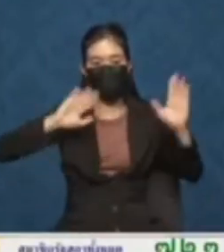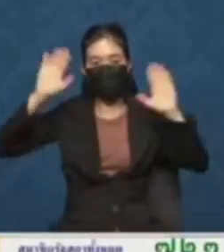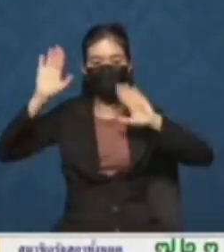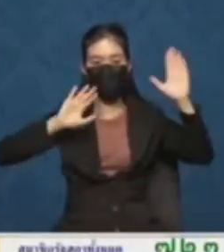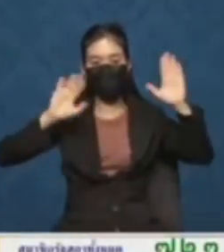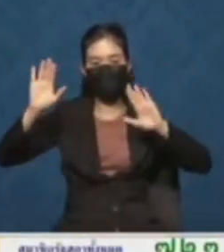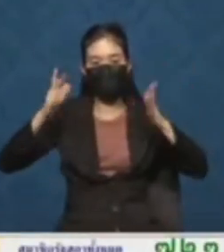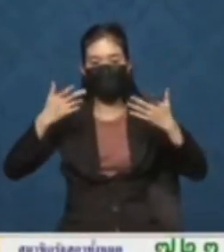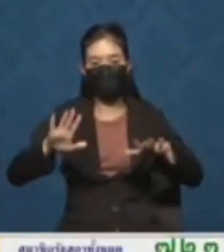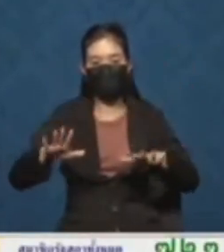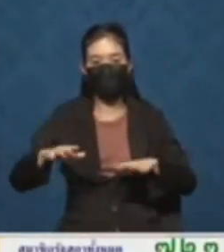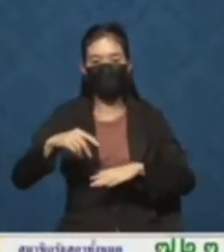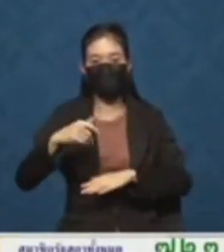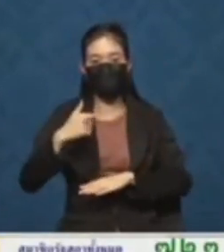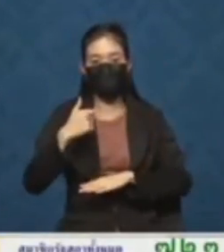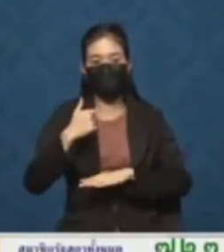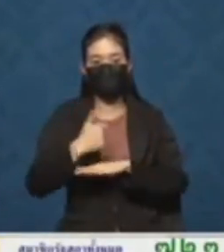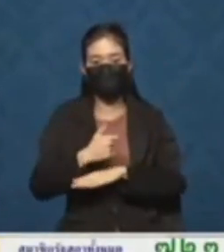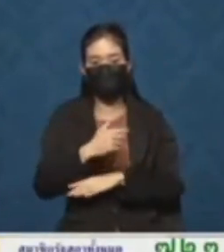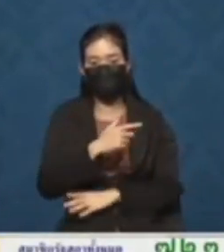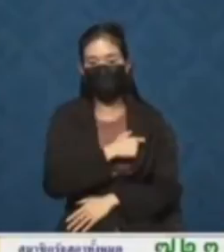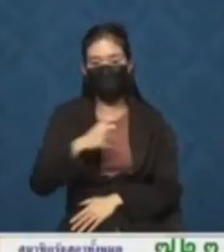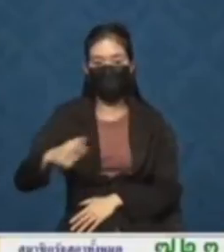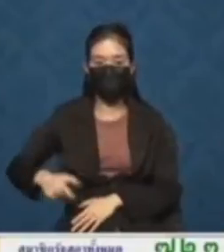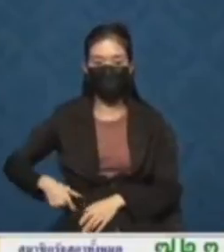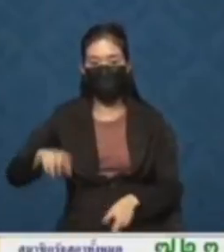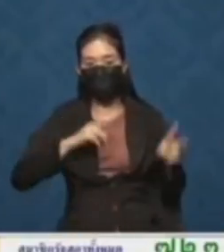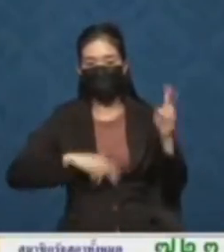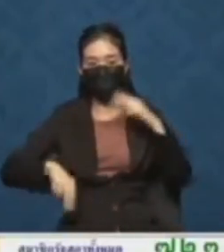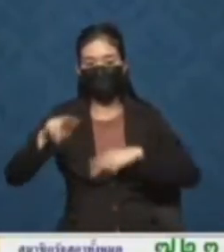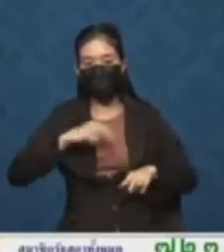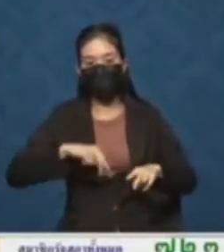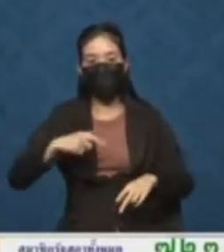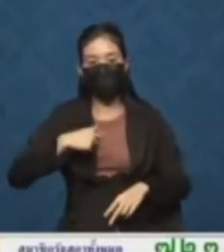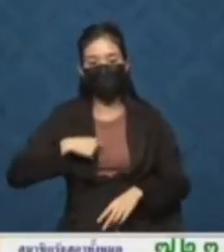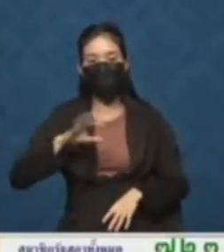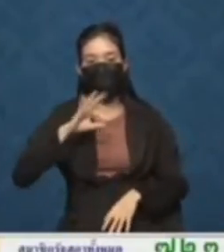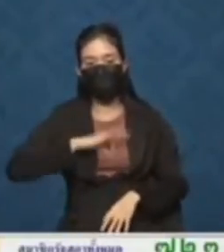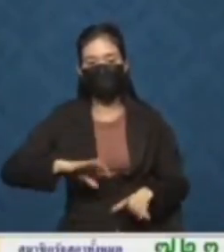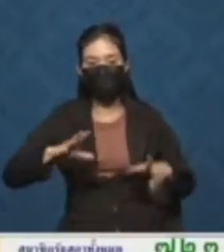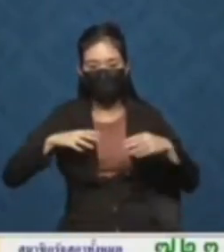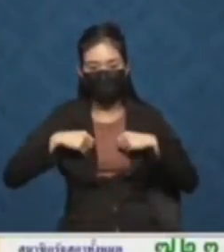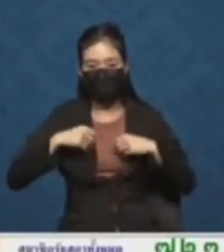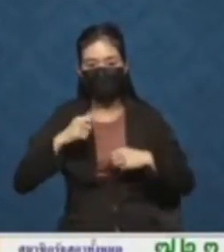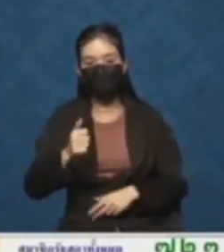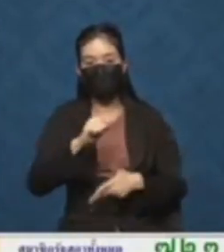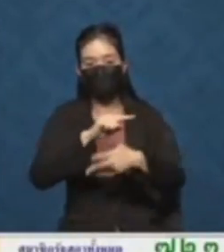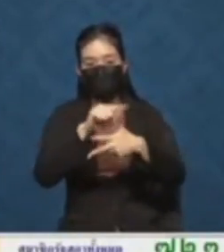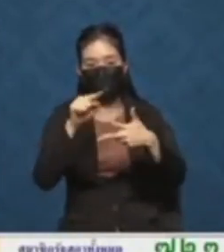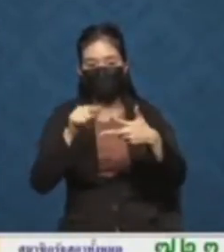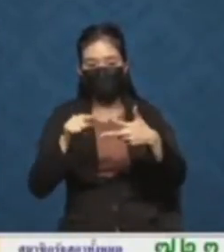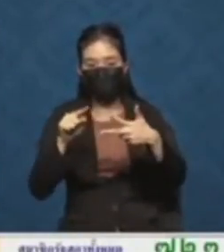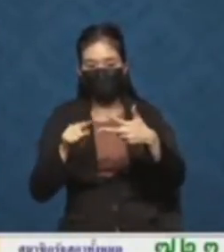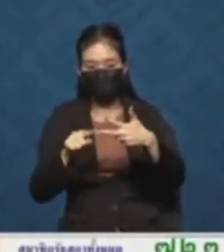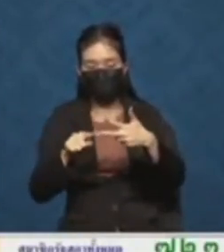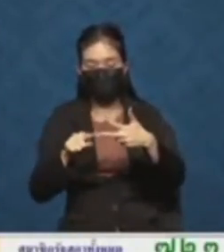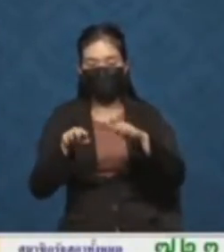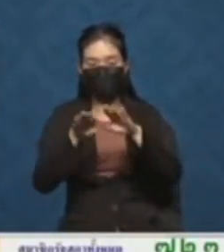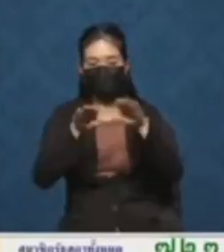ขผมขอให้ข้อคิดเห็นในแต่ละเก